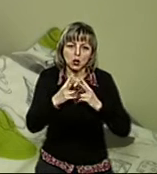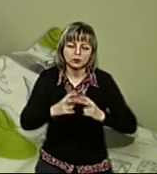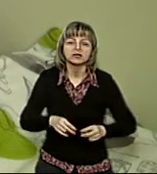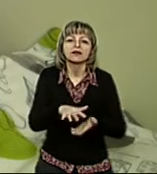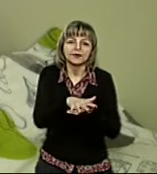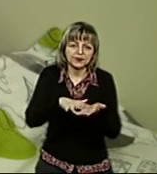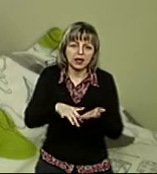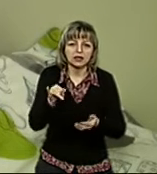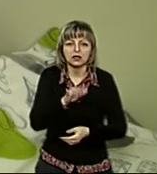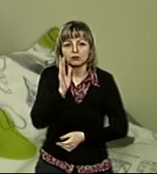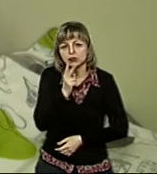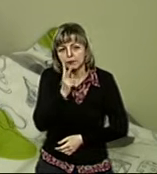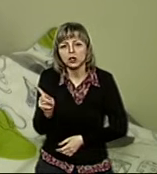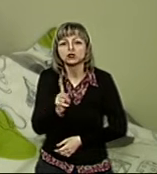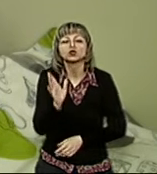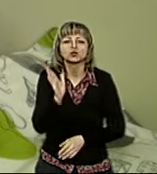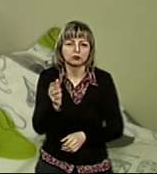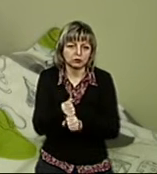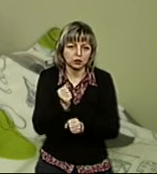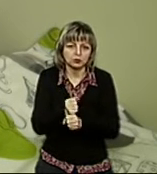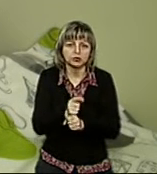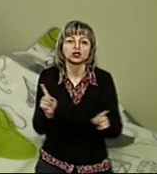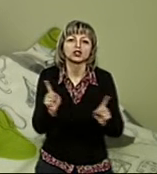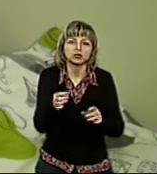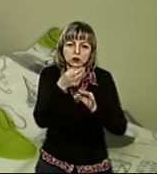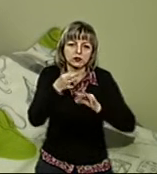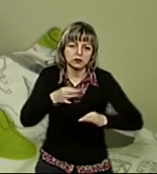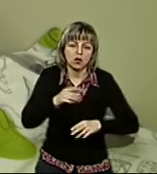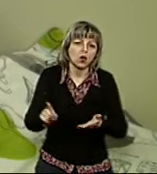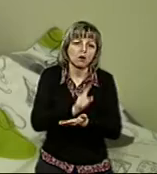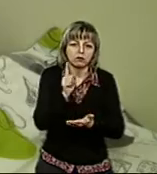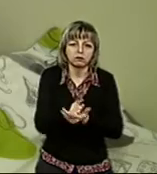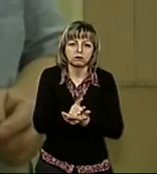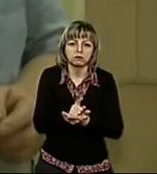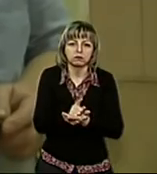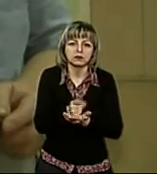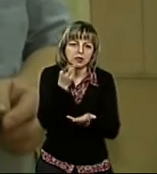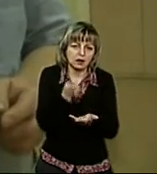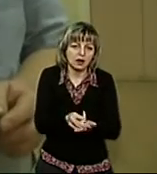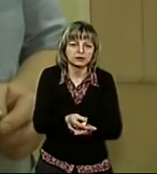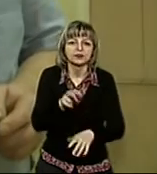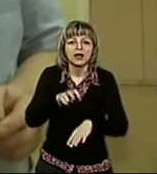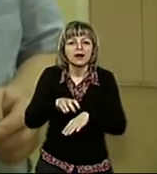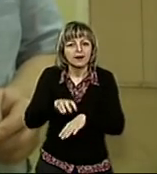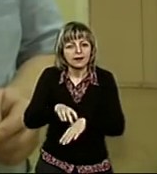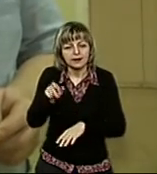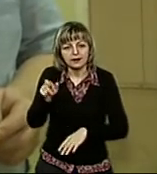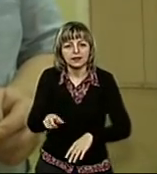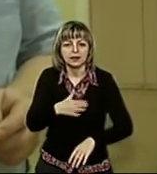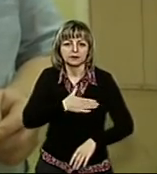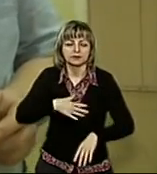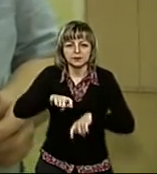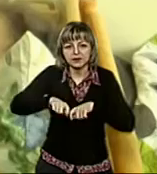обстежуватись далі і будемо бачити, що робити. Ну і що? І сказав, обов'язково одуляти. Лікар-мамолог Володимир Федорчук